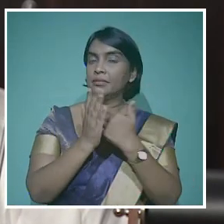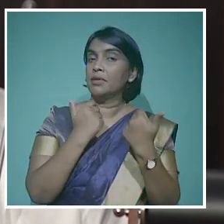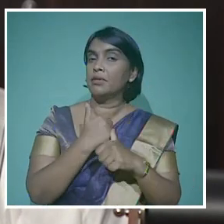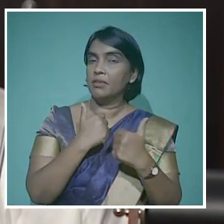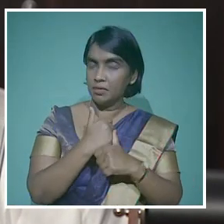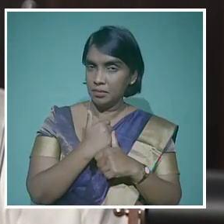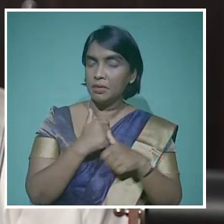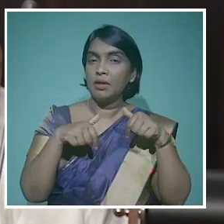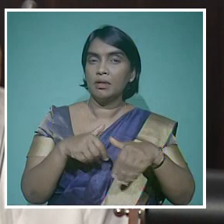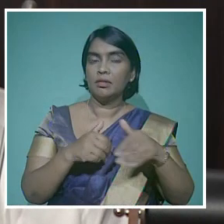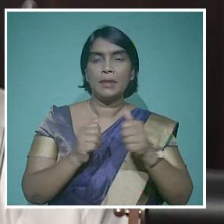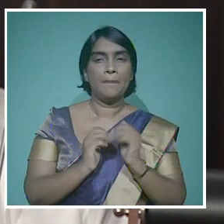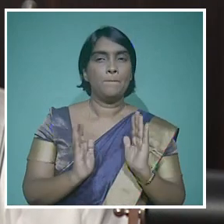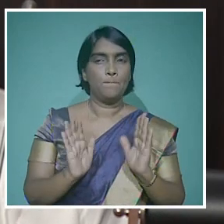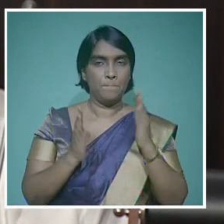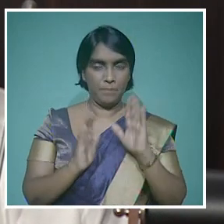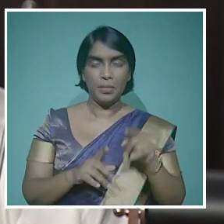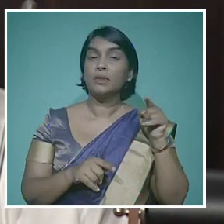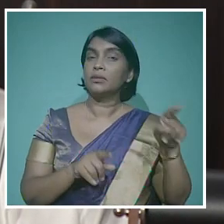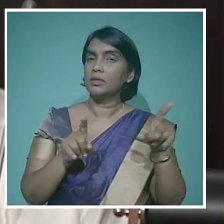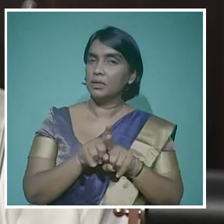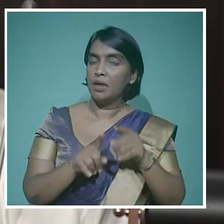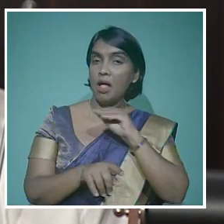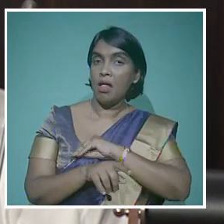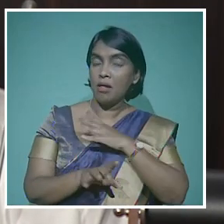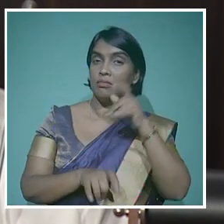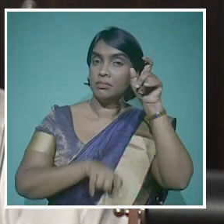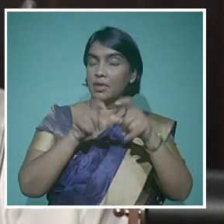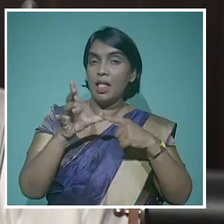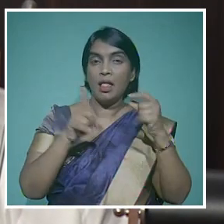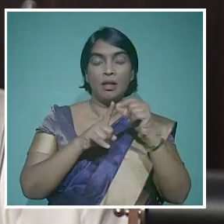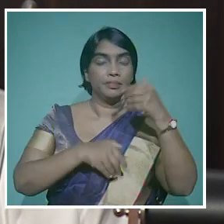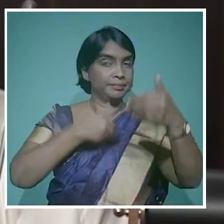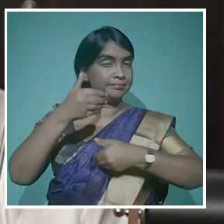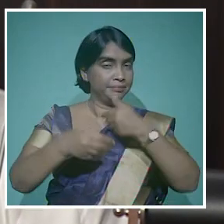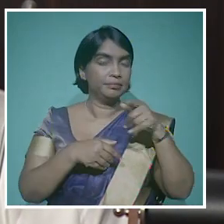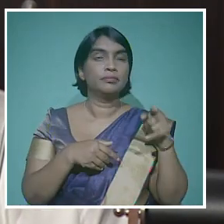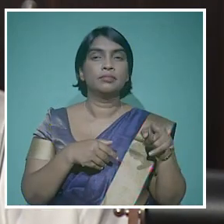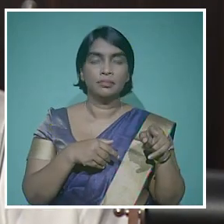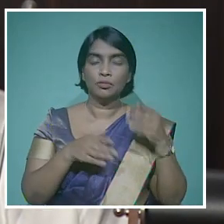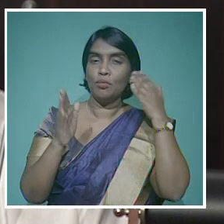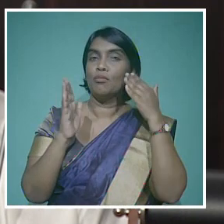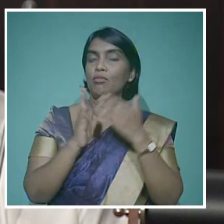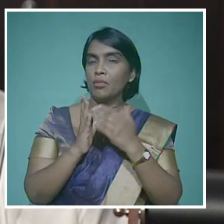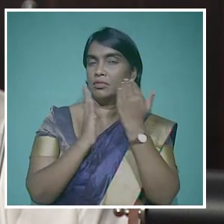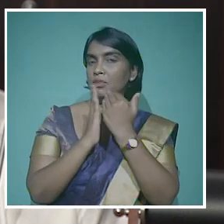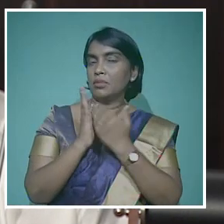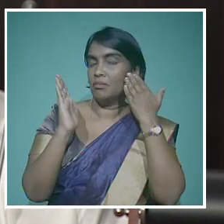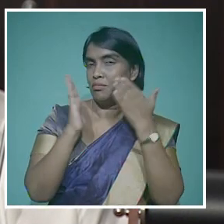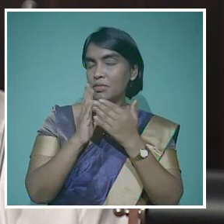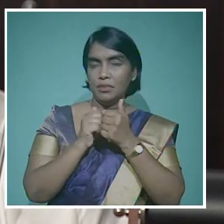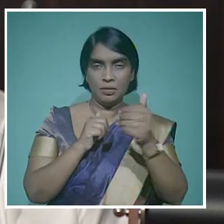කිරීමේ දැනටම ආරම්භ කර ඇත ඒ අනුව ප්‍රතිලාභී අයදුම්පත් පිළිබඳ කරුණු සිදු කරන